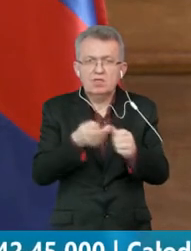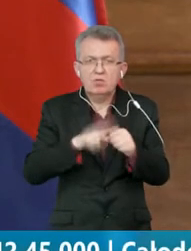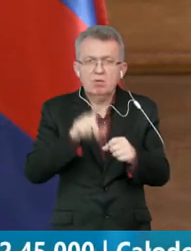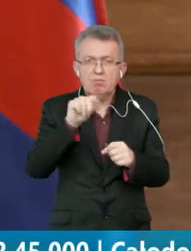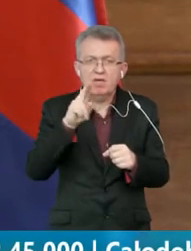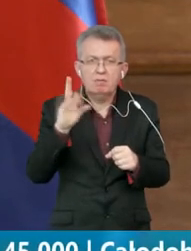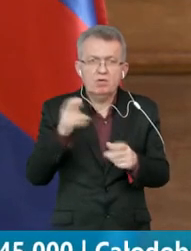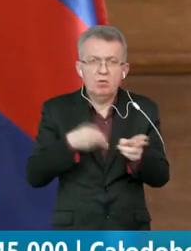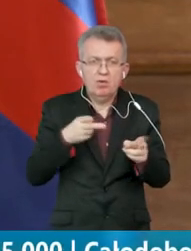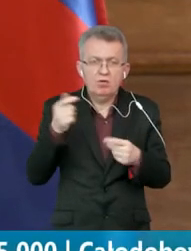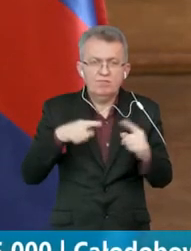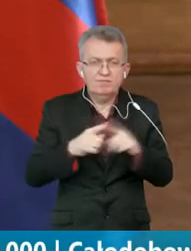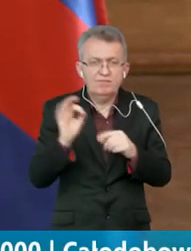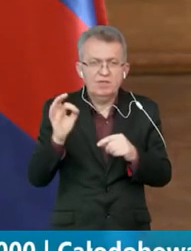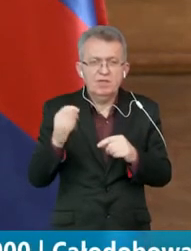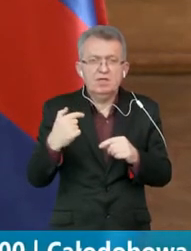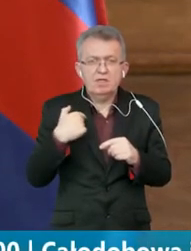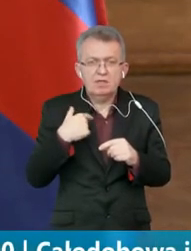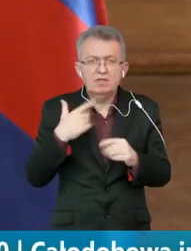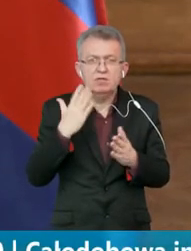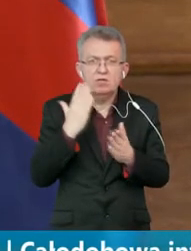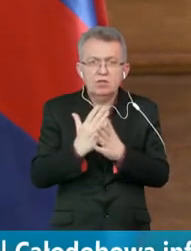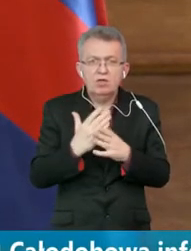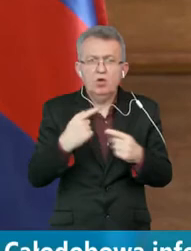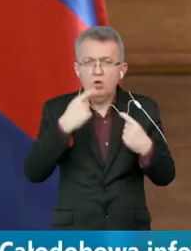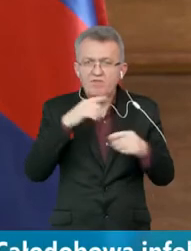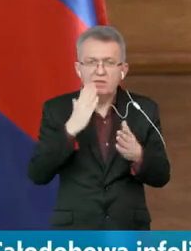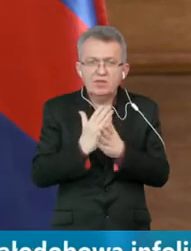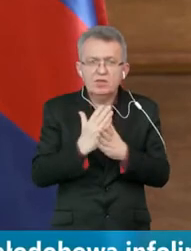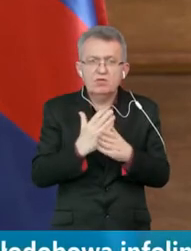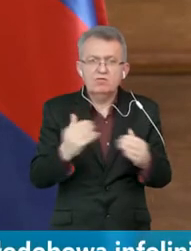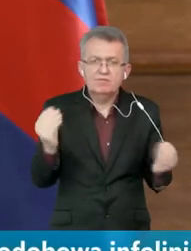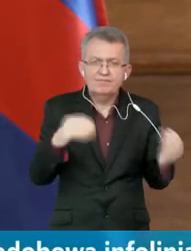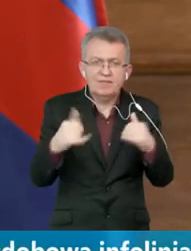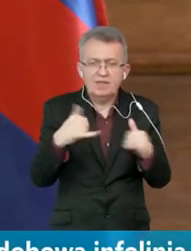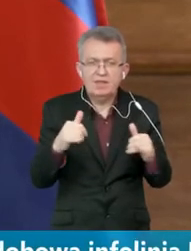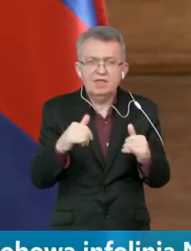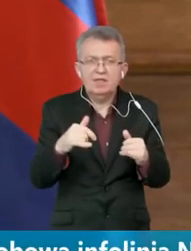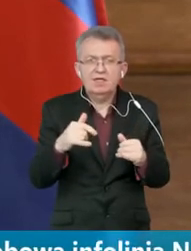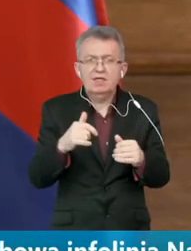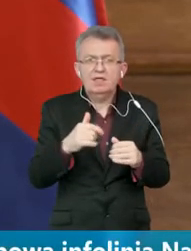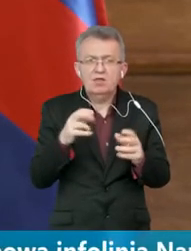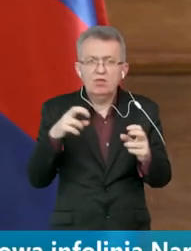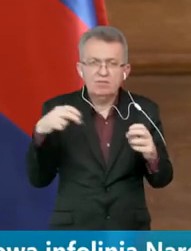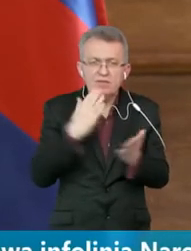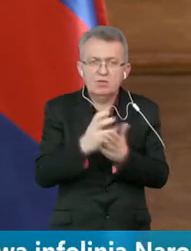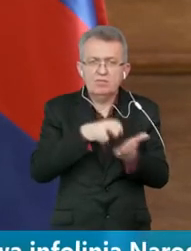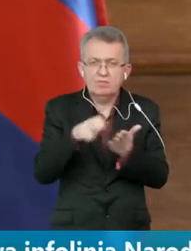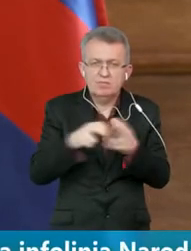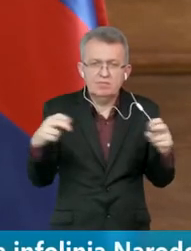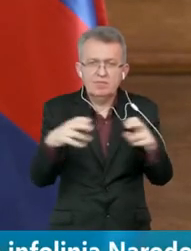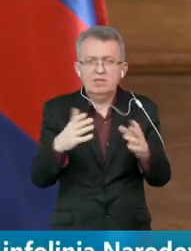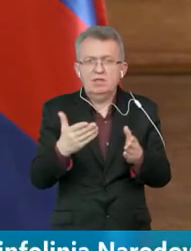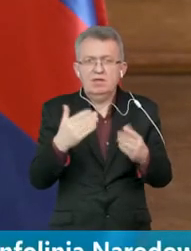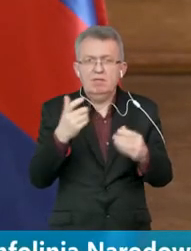PKP. My ze swojej strony, przypomnę, odpowiadamy za tą infrastrukturę towarzyszącą, nawet nie za przystanki, ale za dojście do przystanków, część